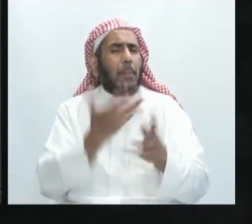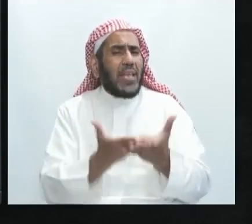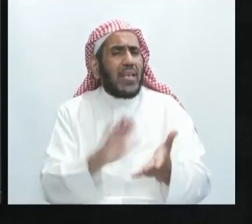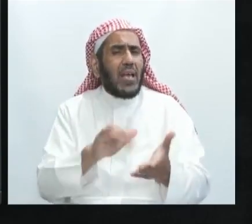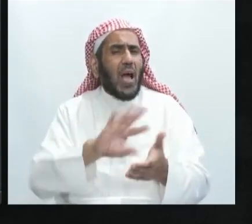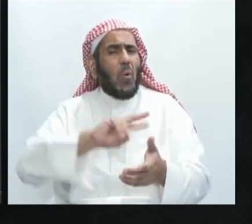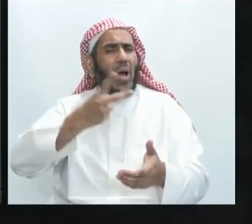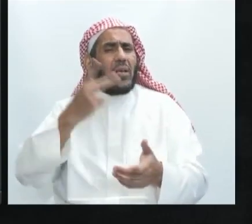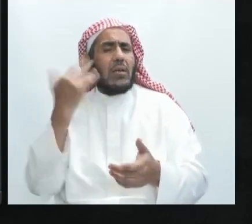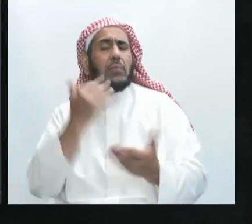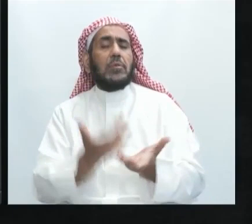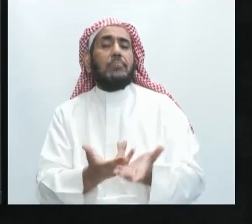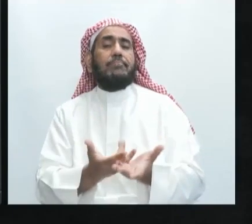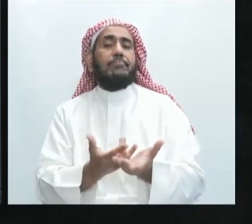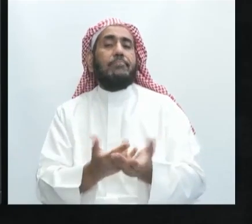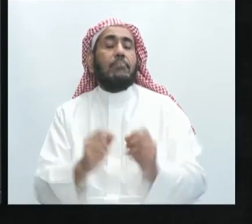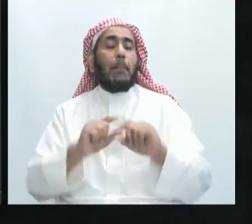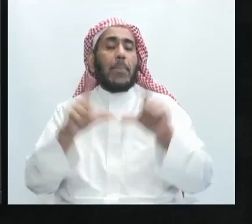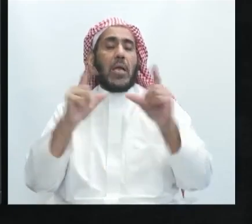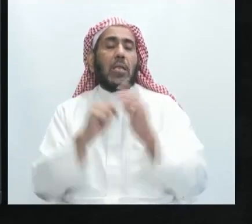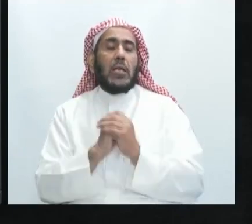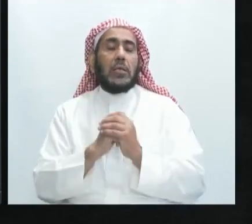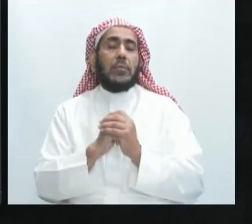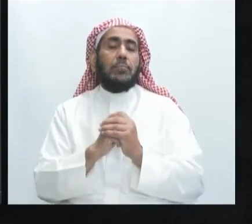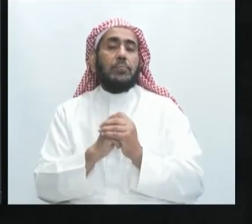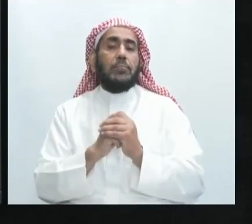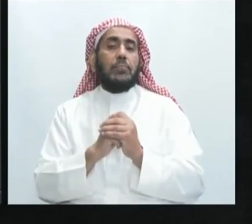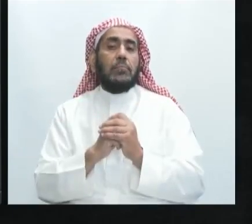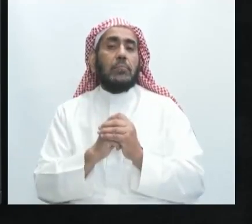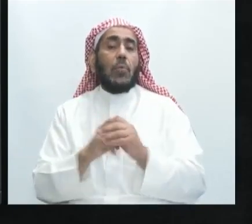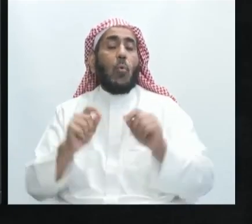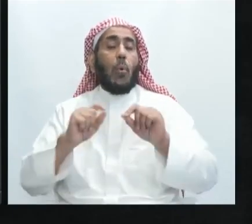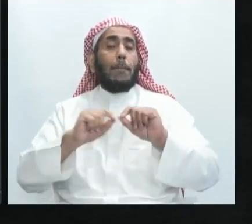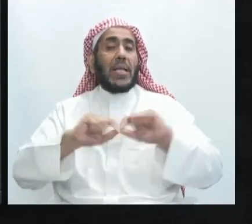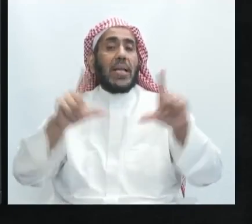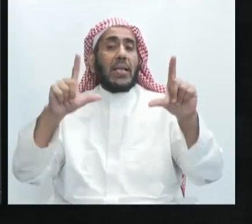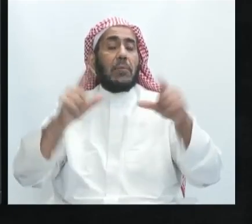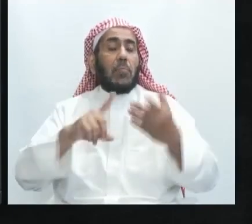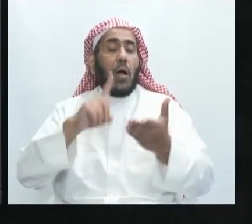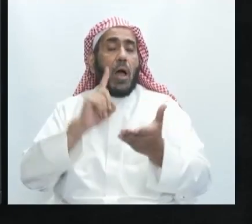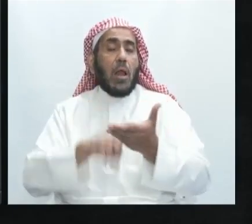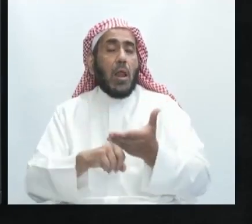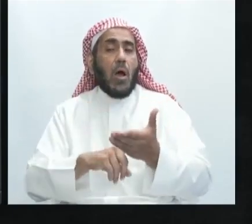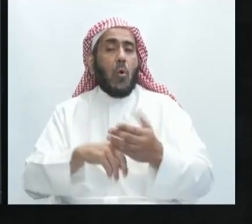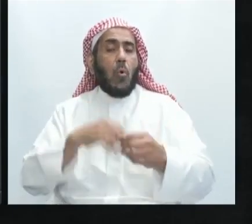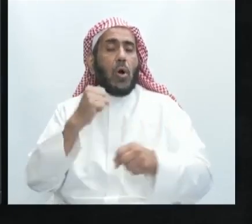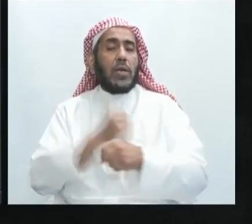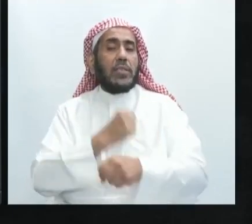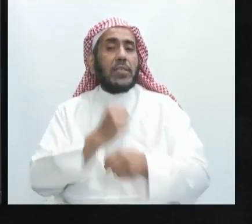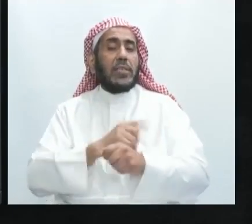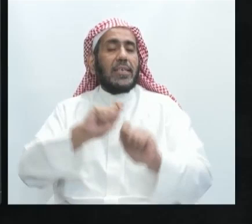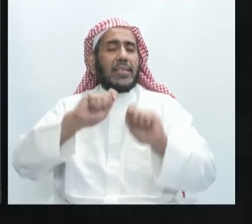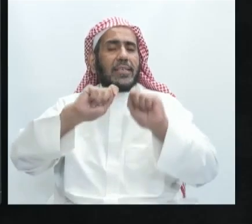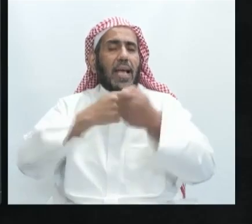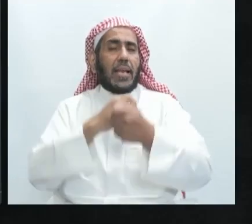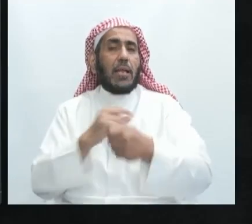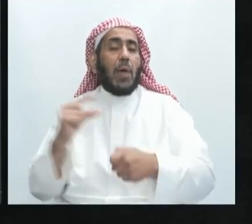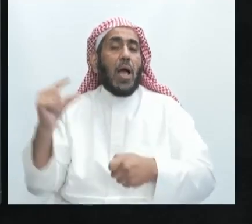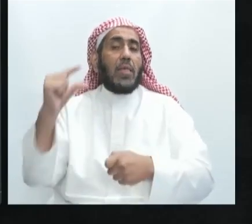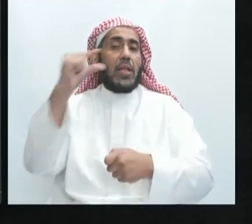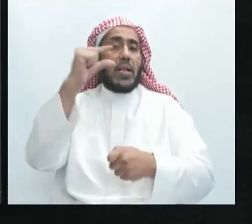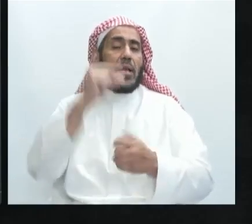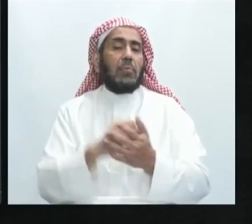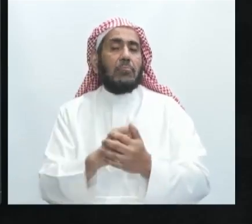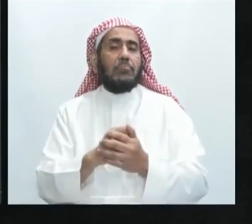او غير عربي بيننا ذلك وبينا انه قد جرى تعريب هذه الكلمه